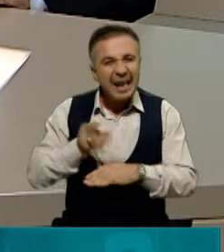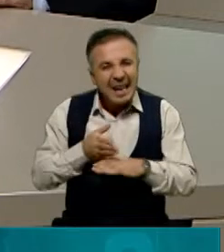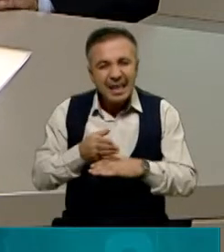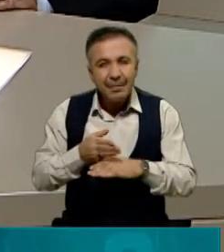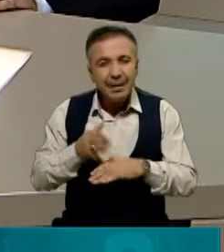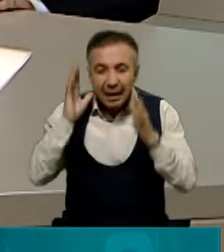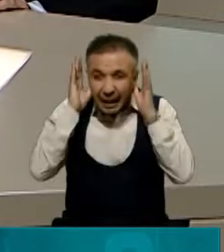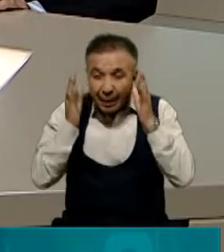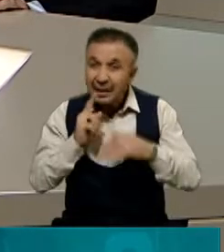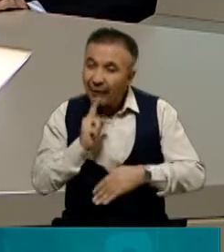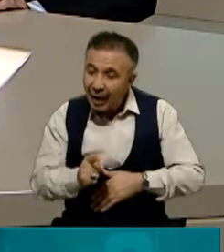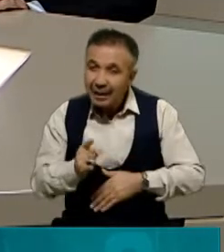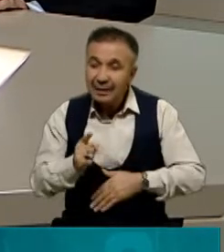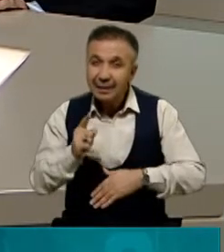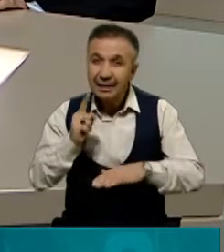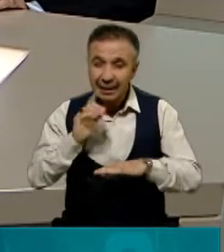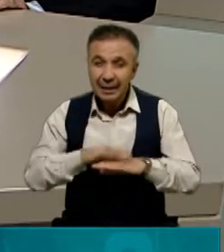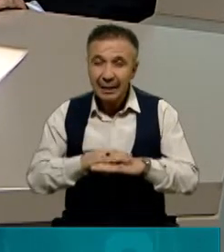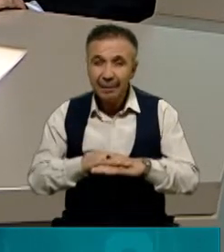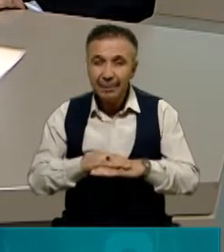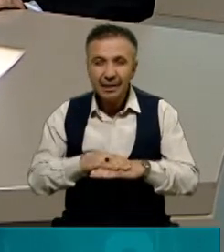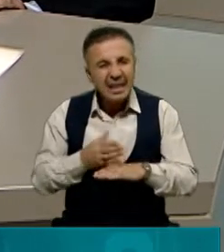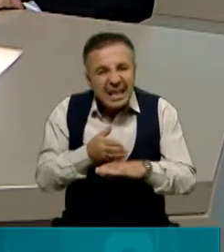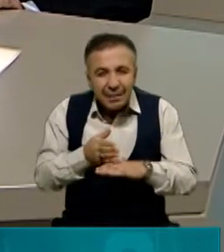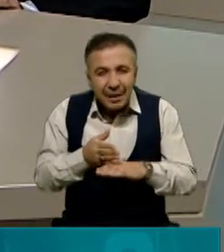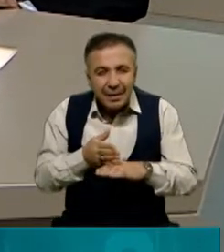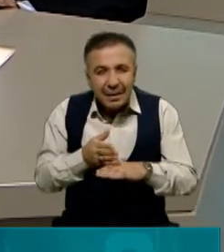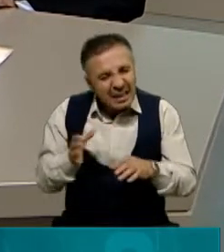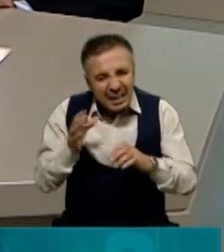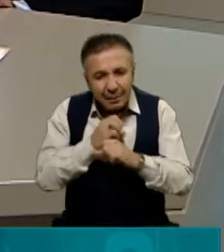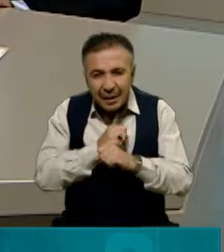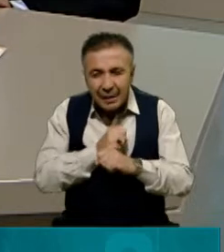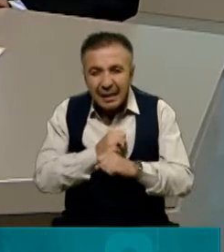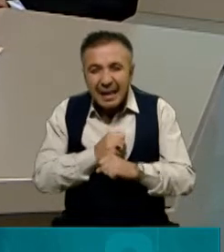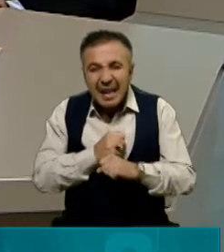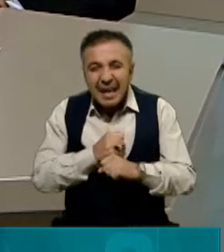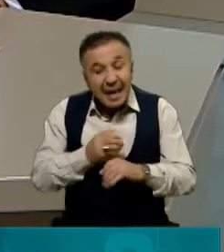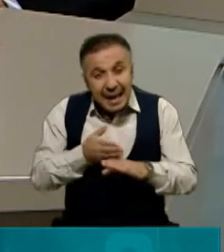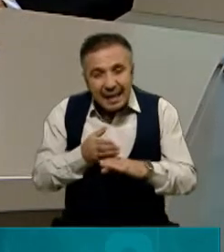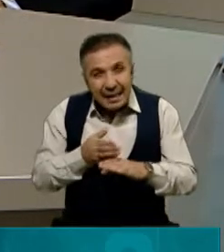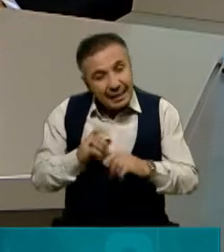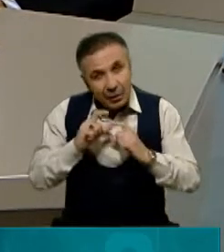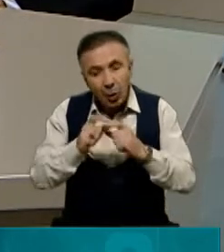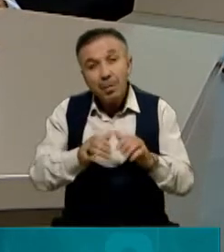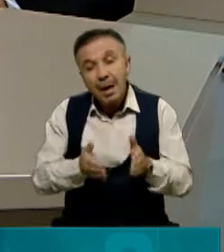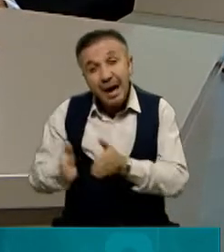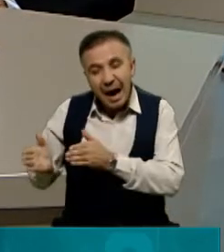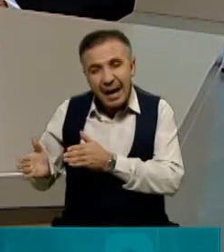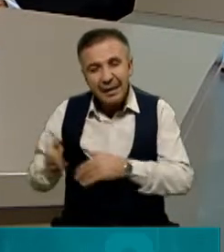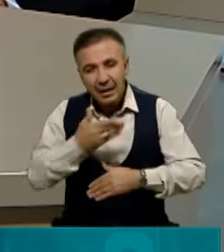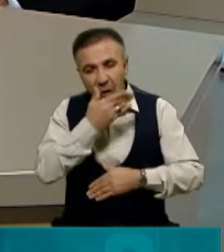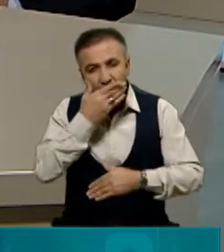kıldı, hikmeti nedir? Bu konuda kafa yormak, hikmetini kavramaya çalışmak ayrı bir şey. Ya oruç olmasa niçin